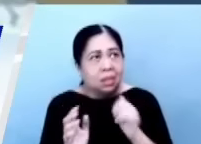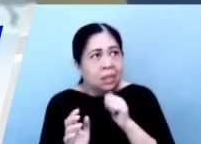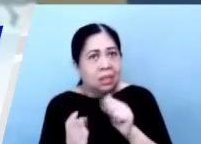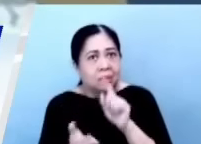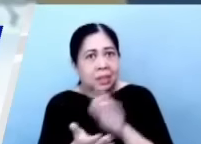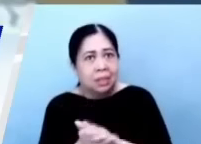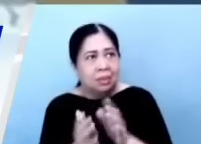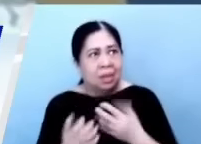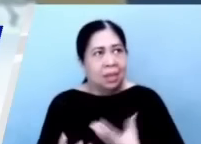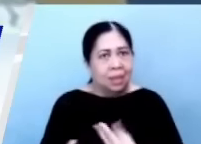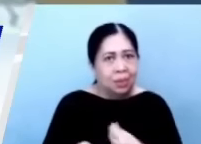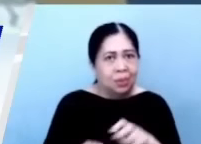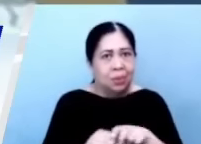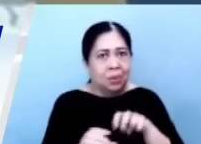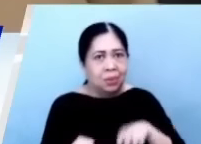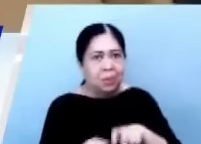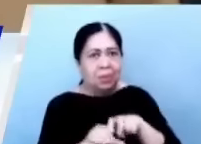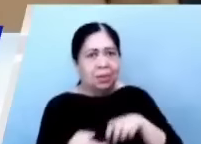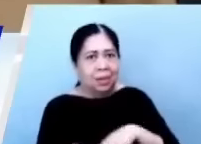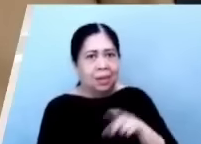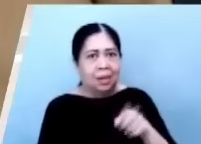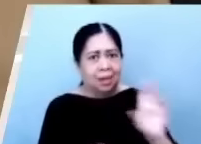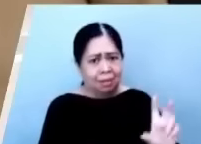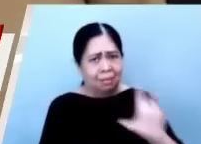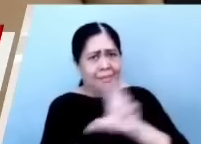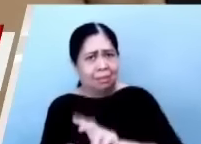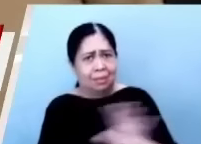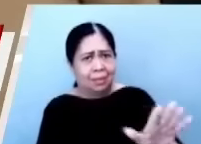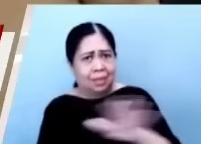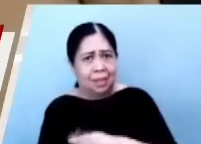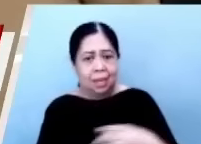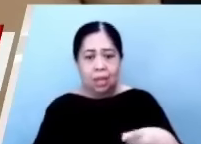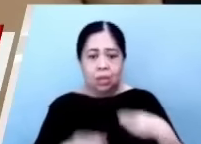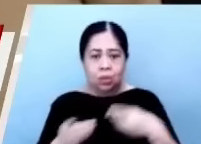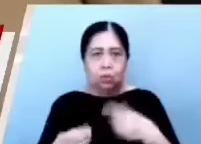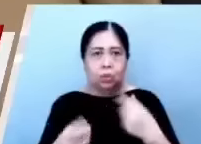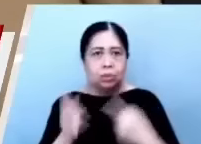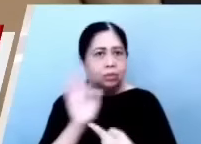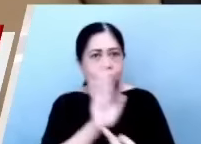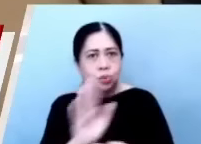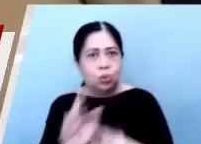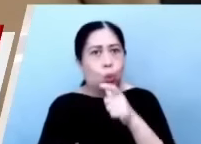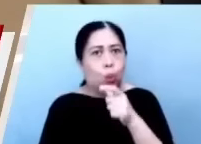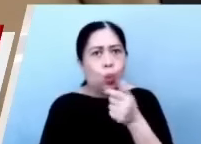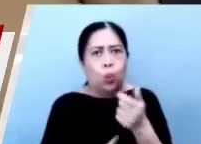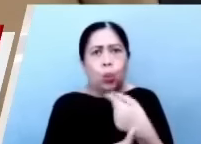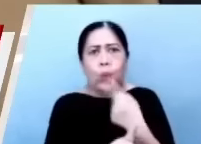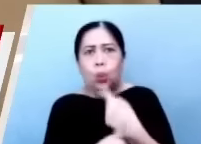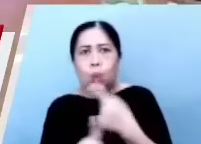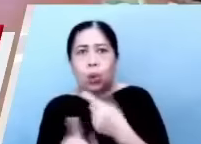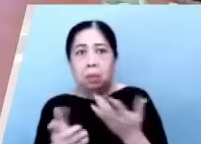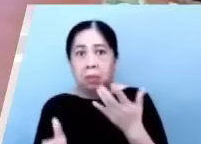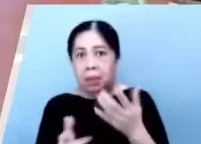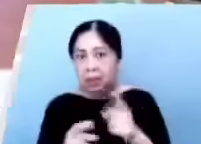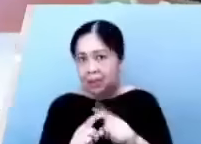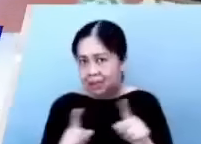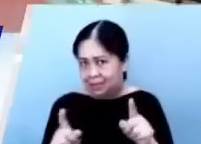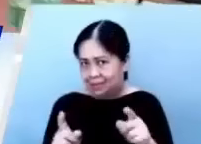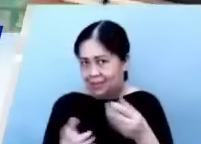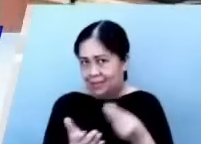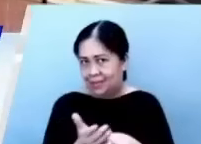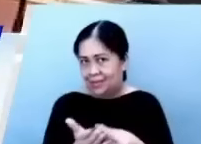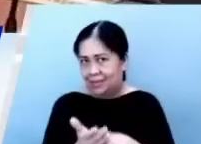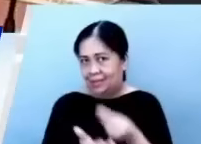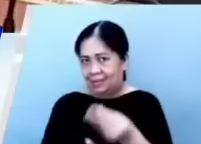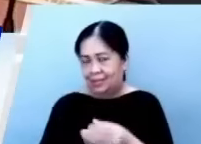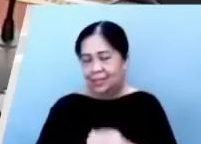dun sa advocacy na pinondohan nila. Donors should reveal themselves unless talagang iba ang funder. Inusisa rin